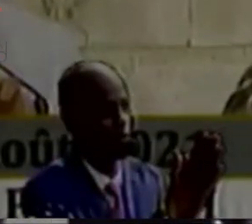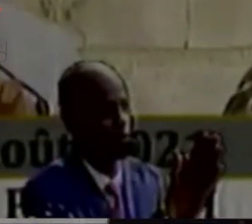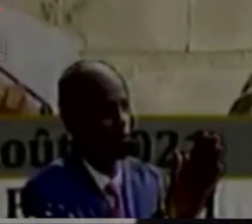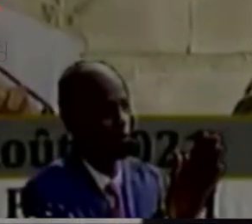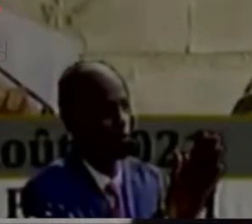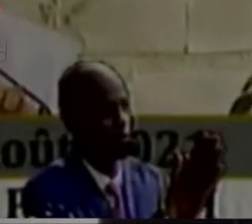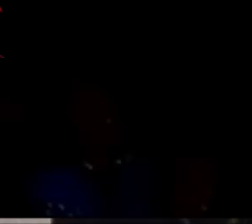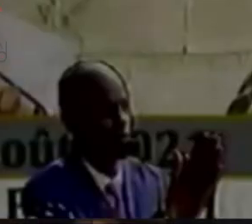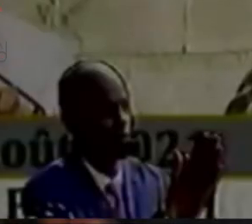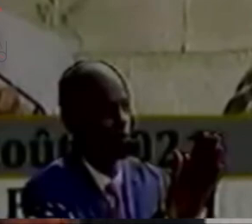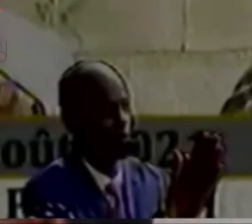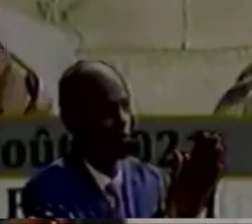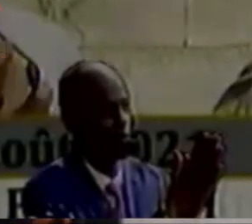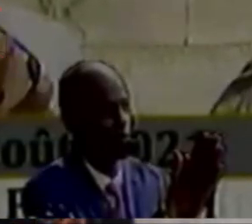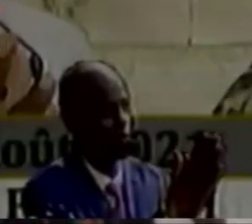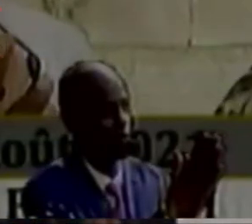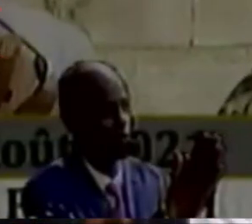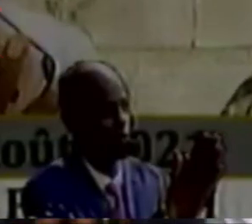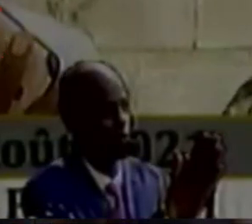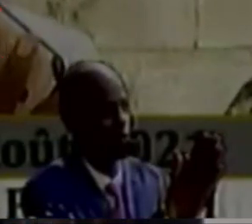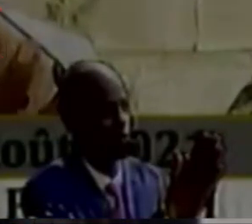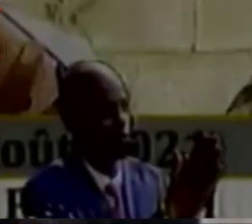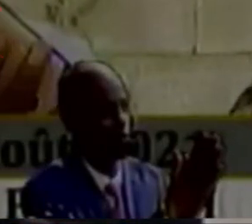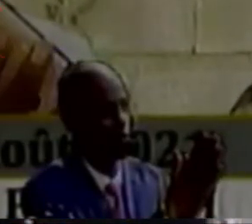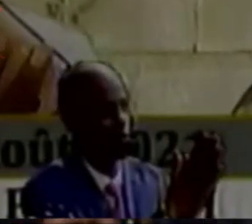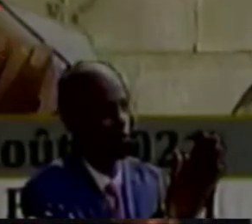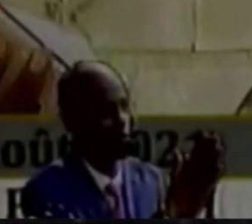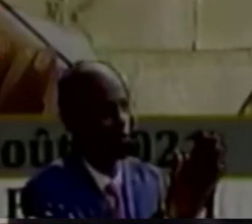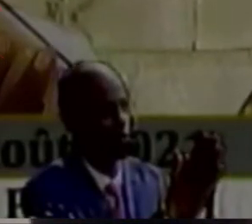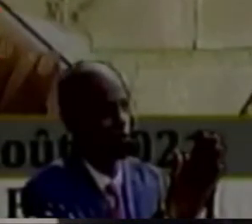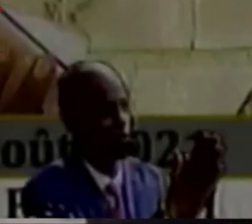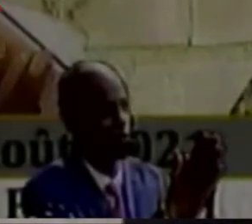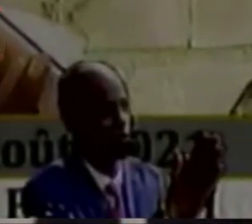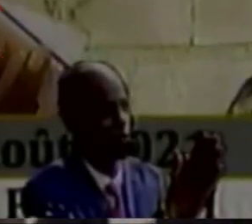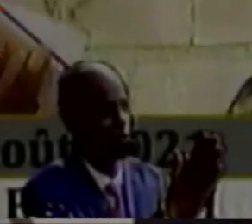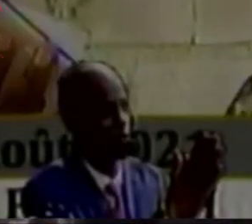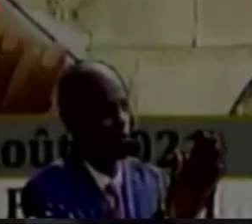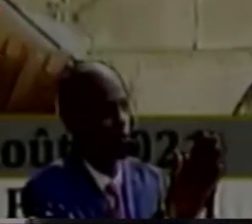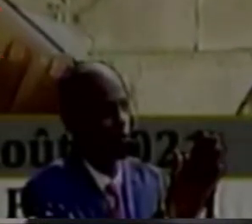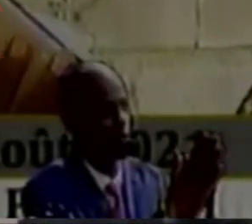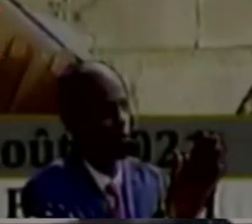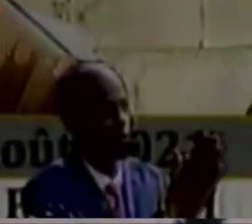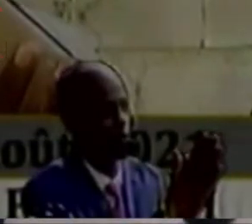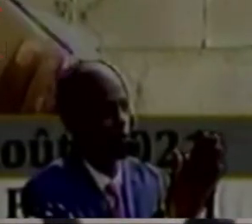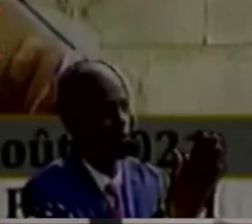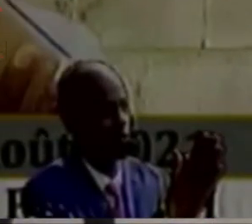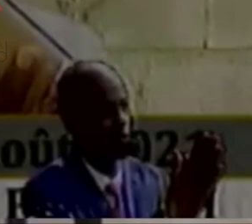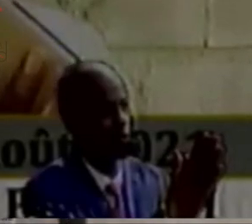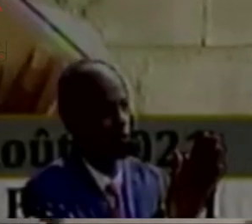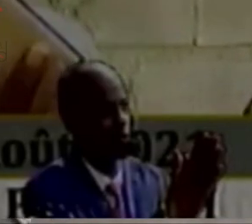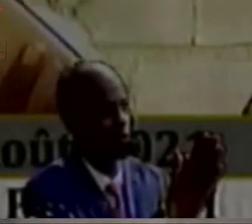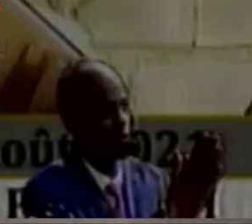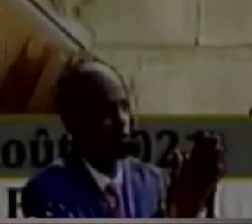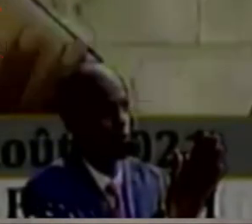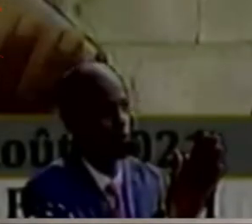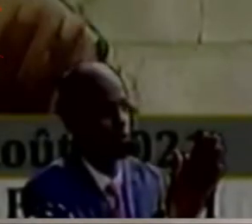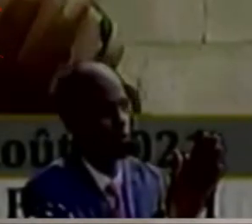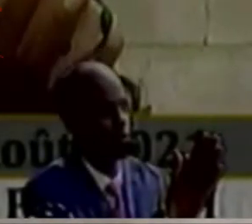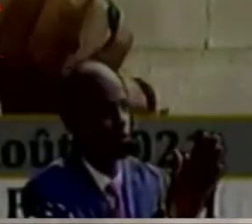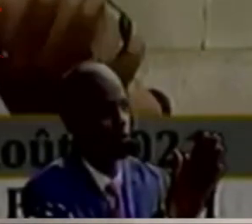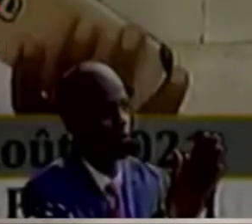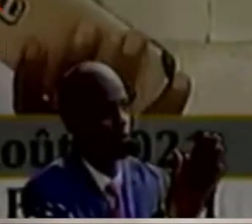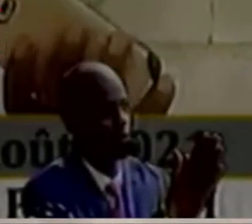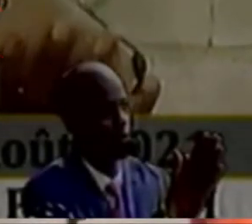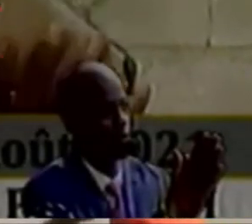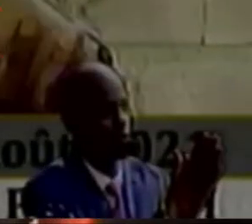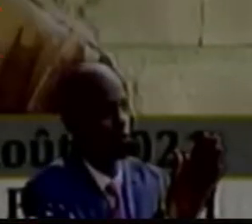la caillou. Je veux dire ouais on go crier pour lait, pour viande, pour sucre, pour œufs, pour diaper, pour toute bagaille.